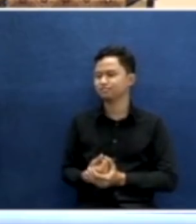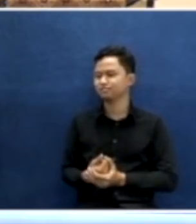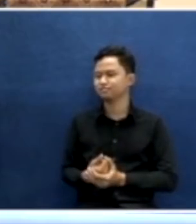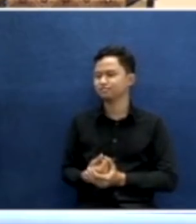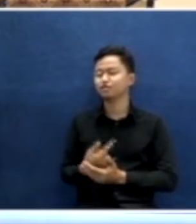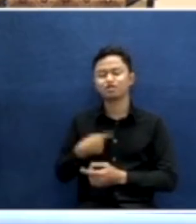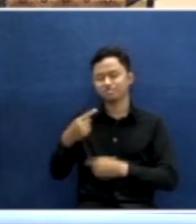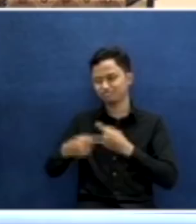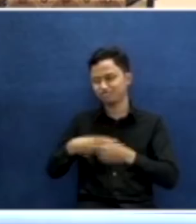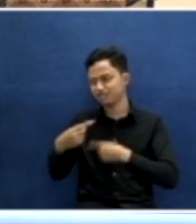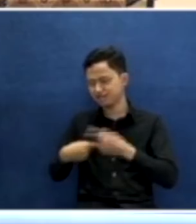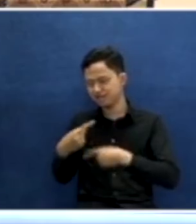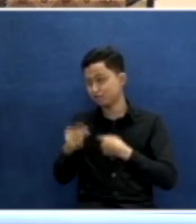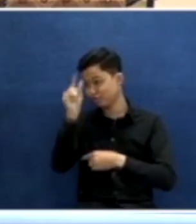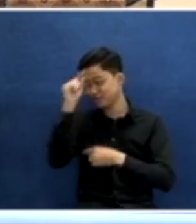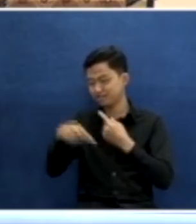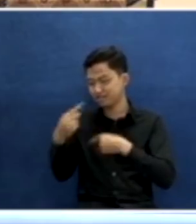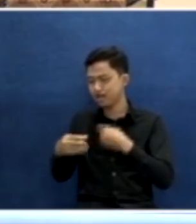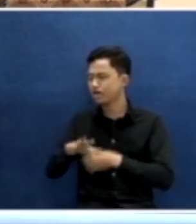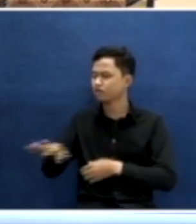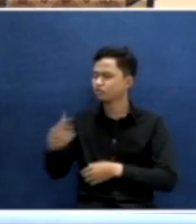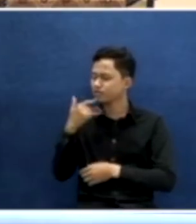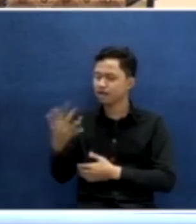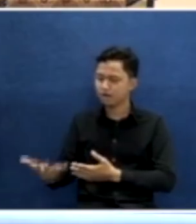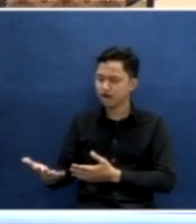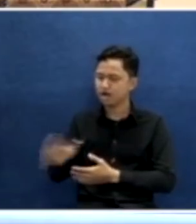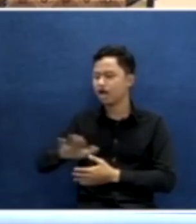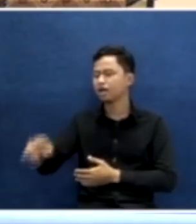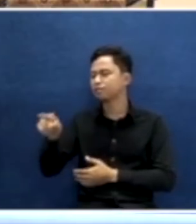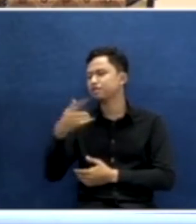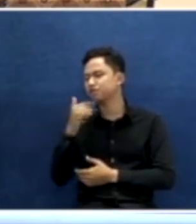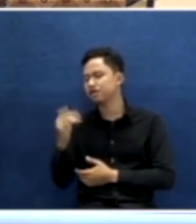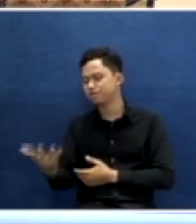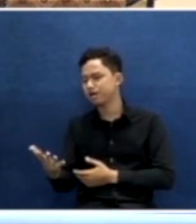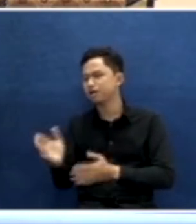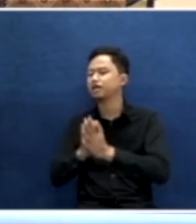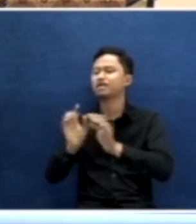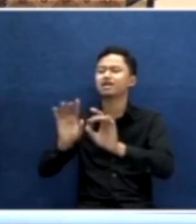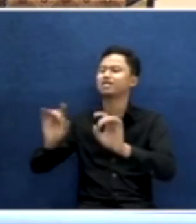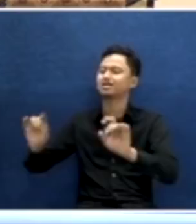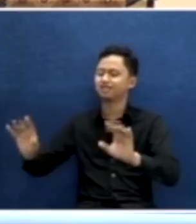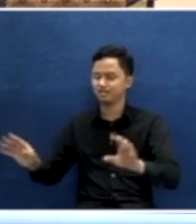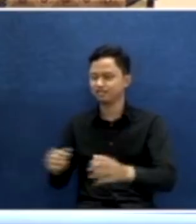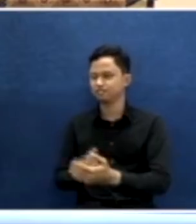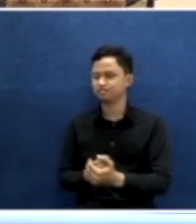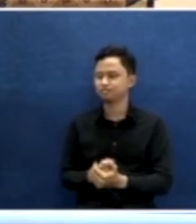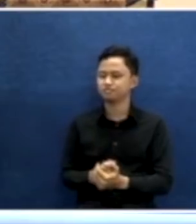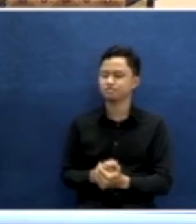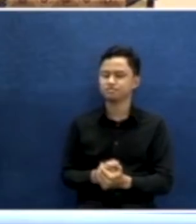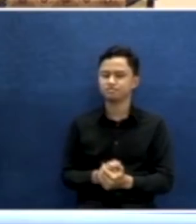kondisi anaknya santri tersebut anak bapak begini anak bapak begini anak bapak begini dan pesantren sudah tidak kuat Pak